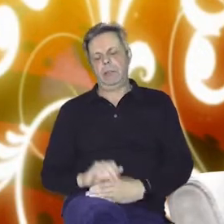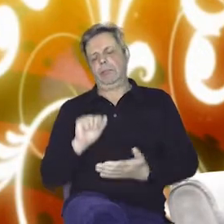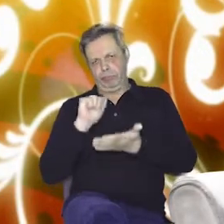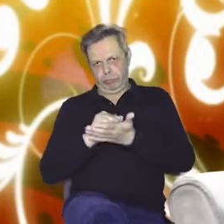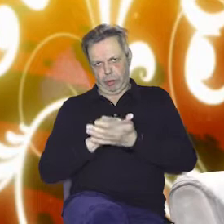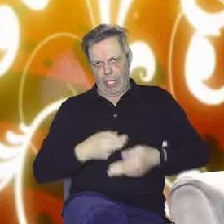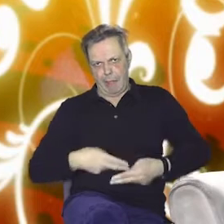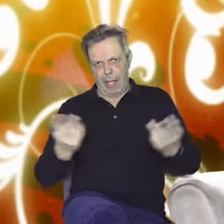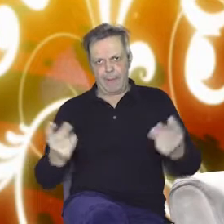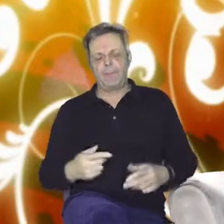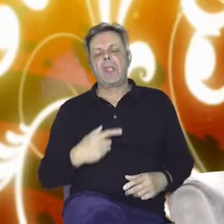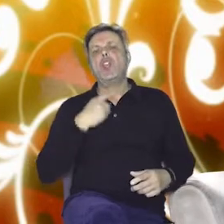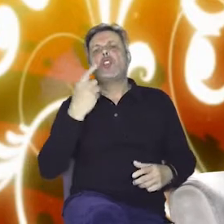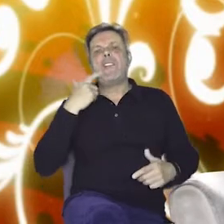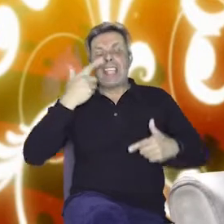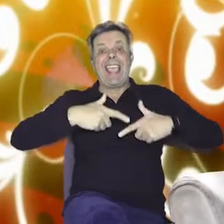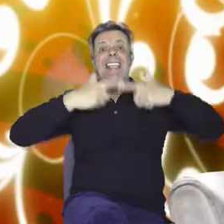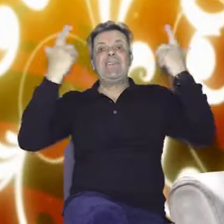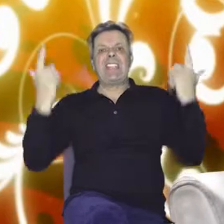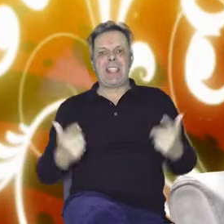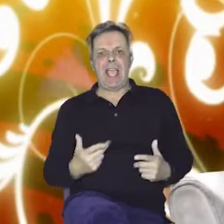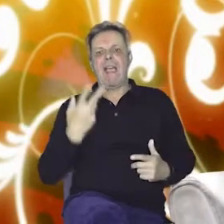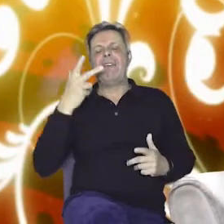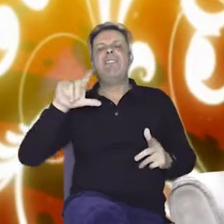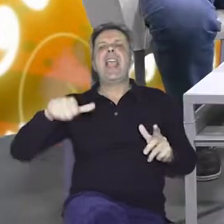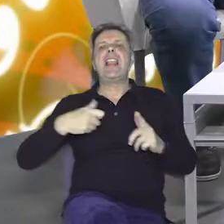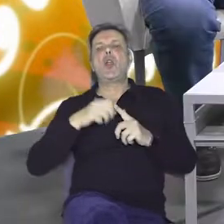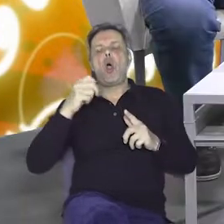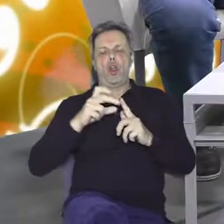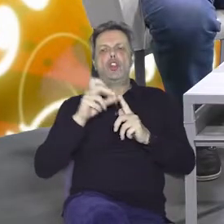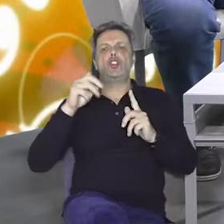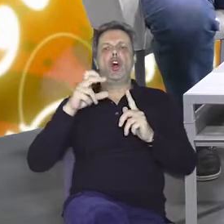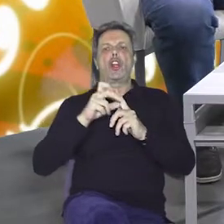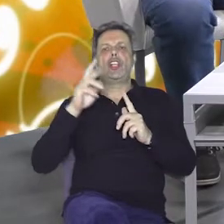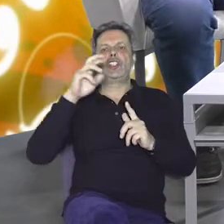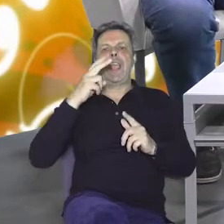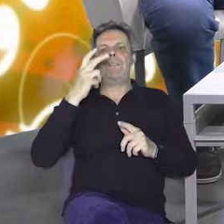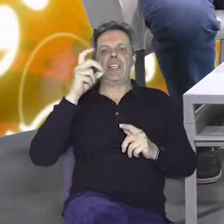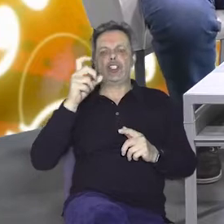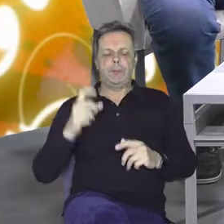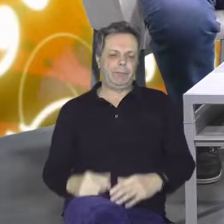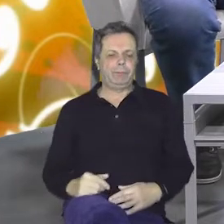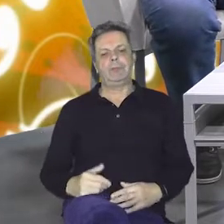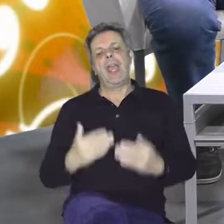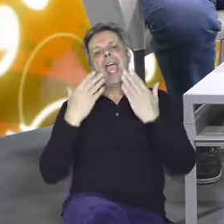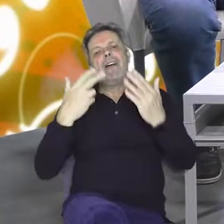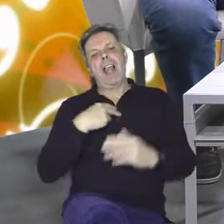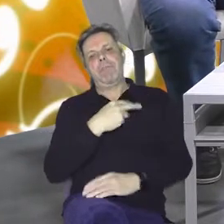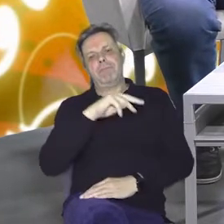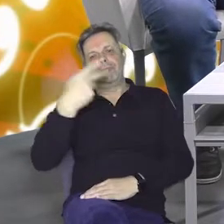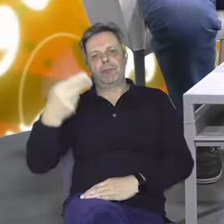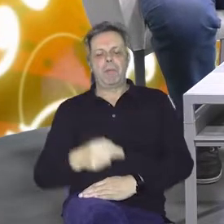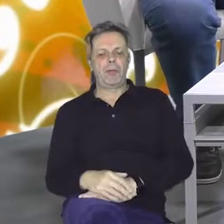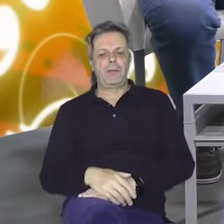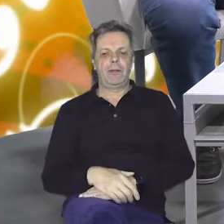se Svitanja, Veljko Đorđević, dragi Veljko. Hvala na pozivu. Ne, pa, čim